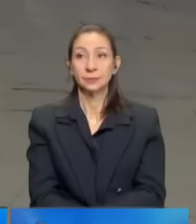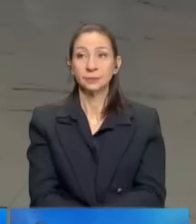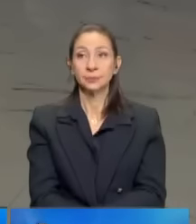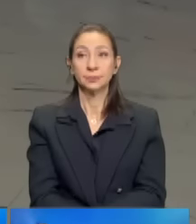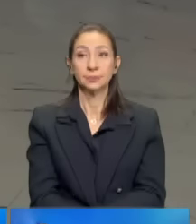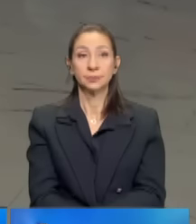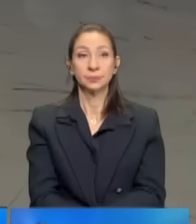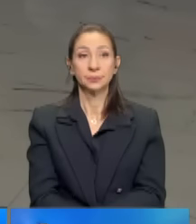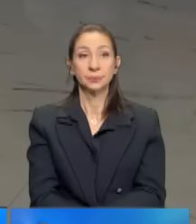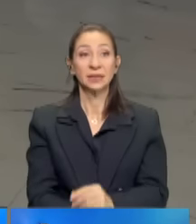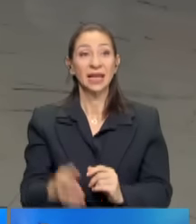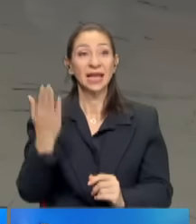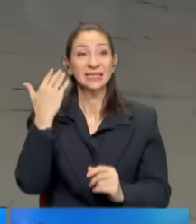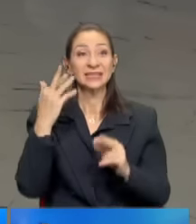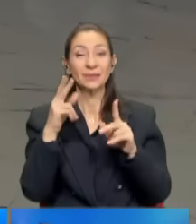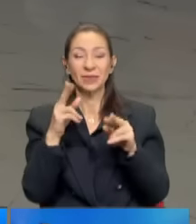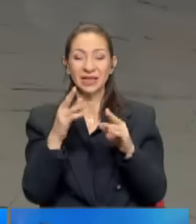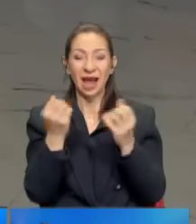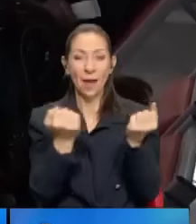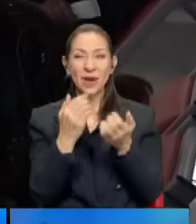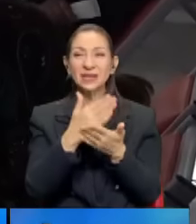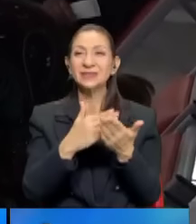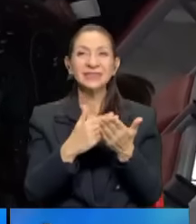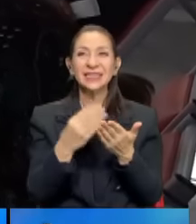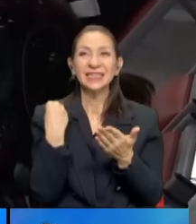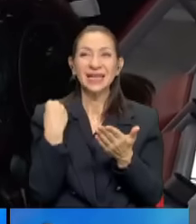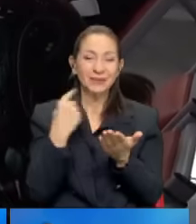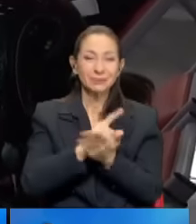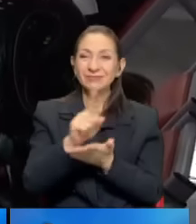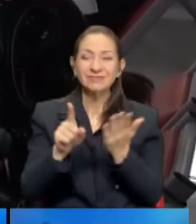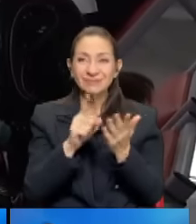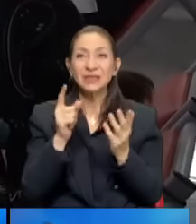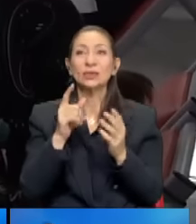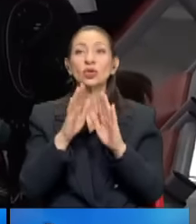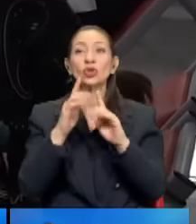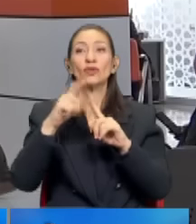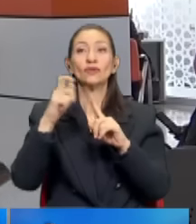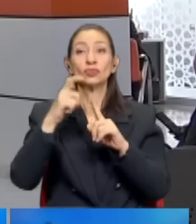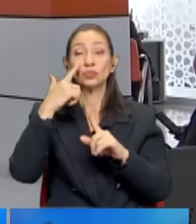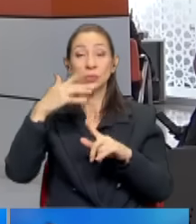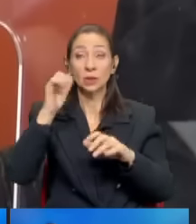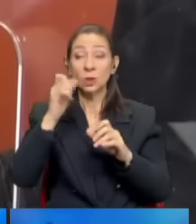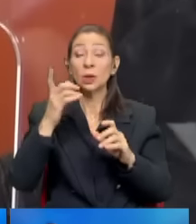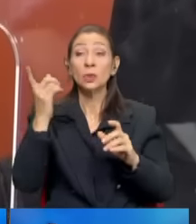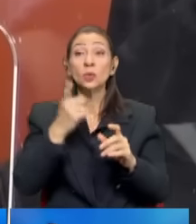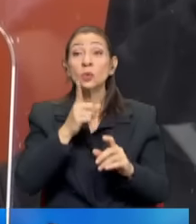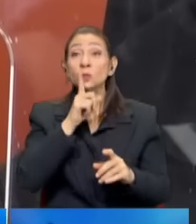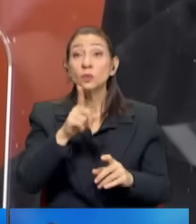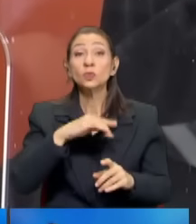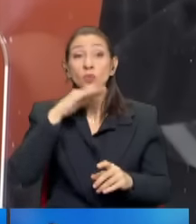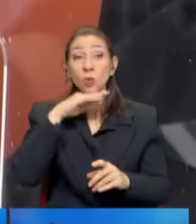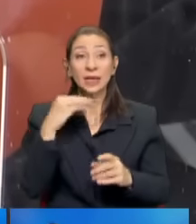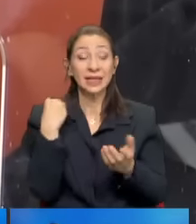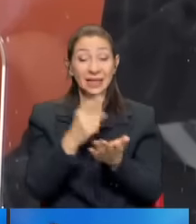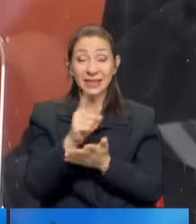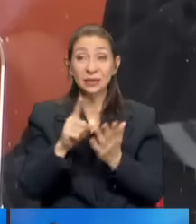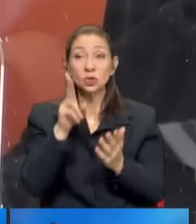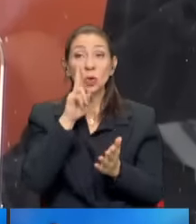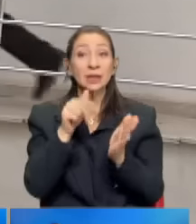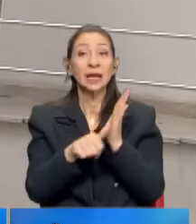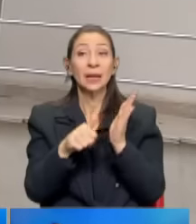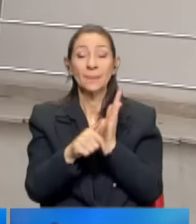başlıyor eski tip sürücü belgelerini yenilemek isteyenler nüfus müdürlüklerine koştu randevular % 10000 doldu yenileme için son